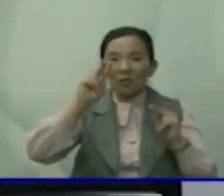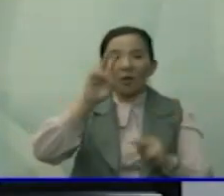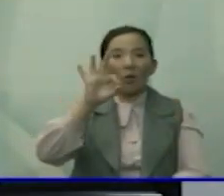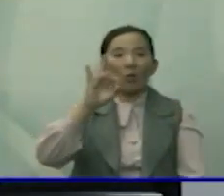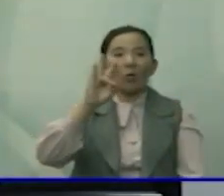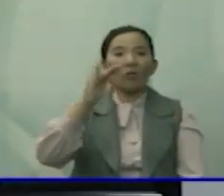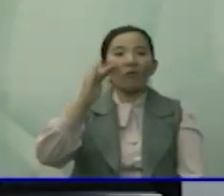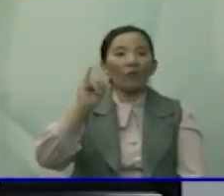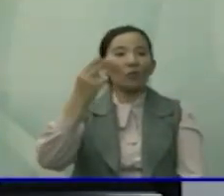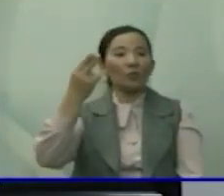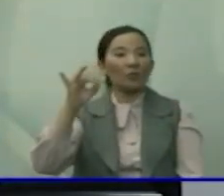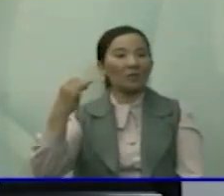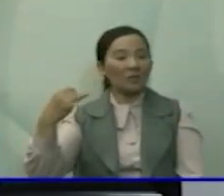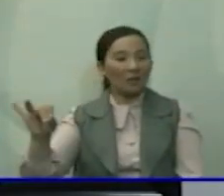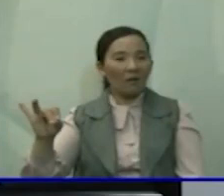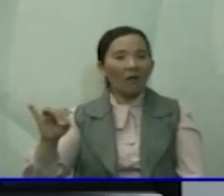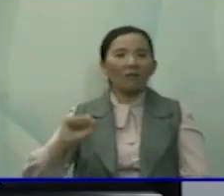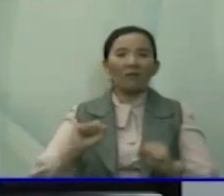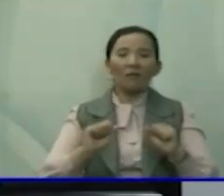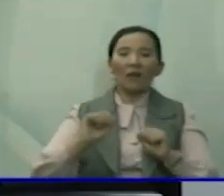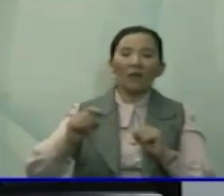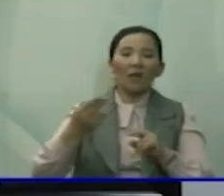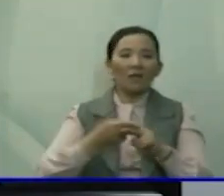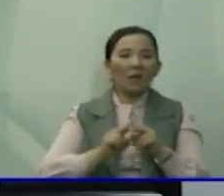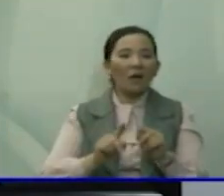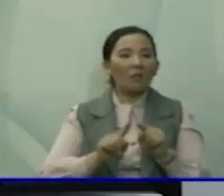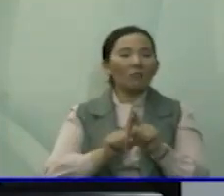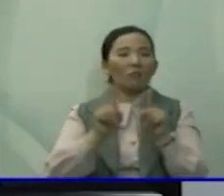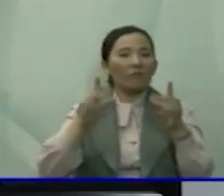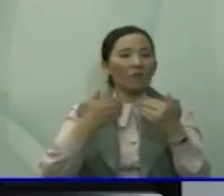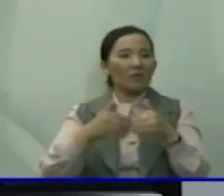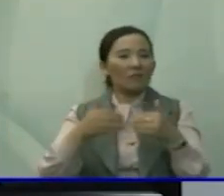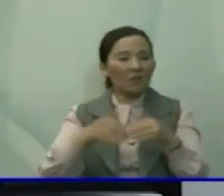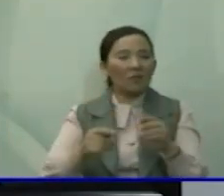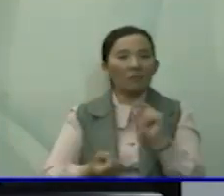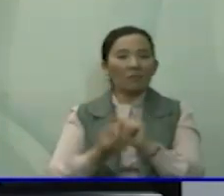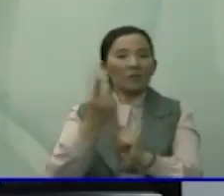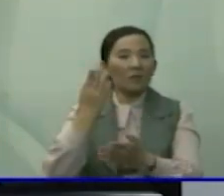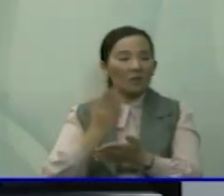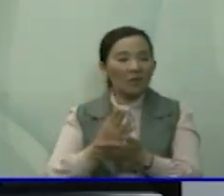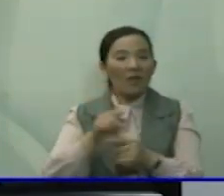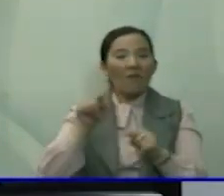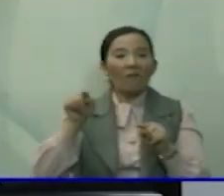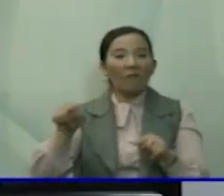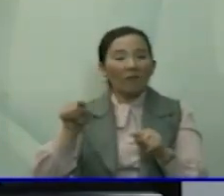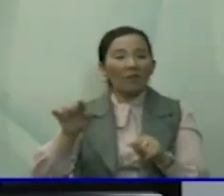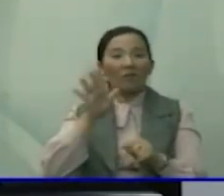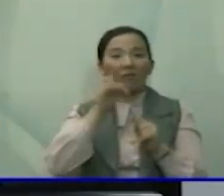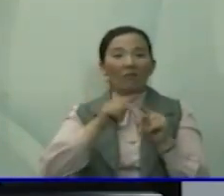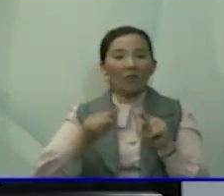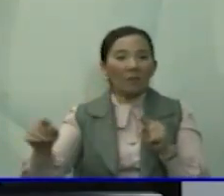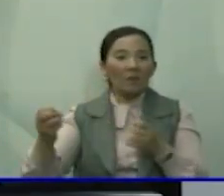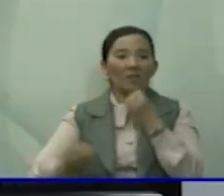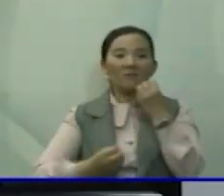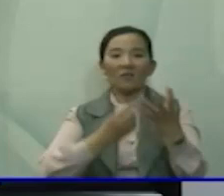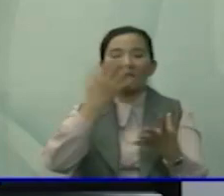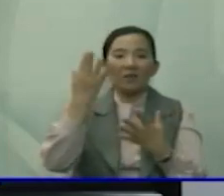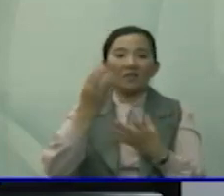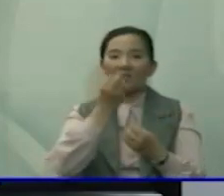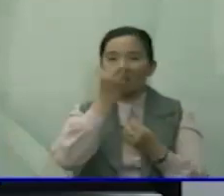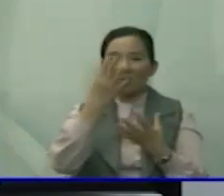толкуется и обновляется именно в эту эпоху в китае расцветает пейзажная живопись